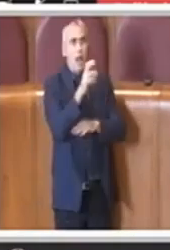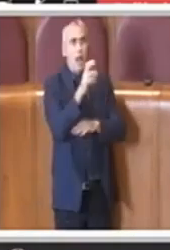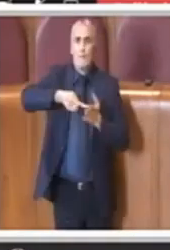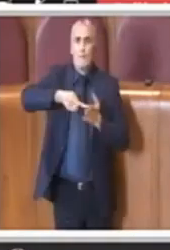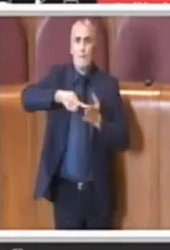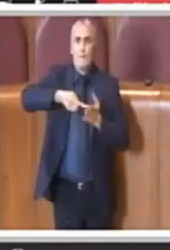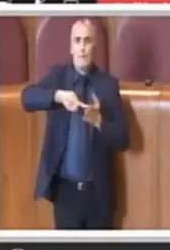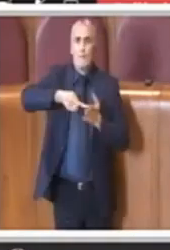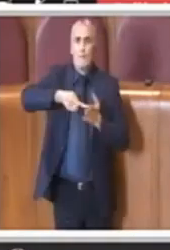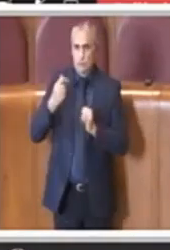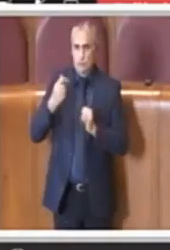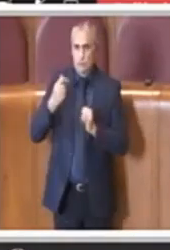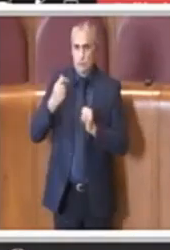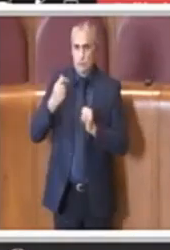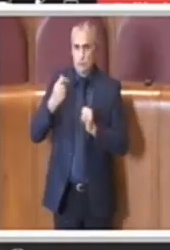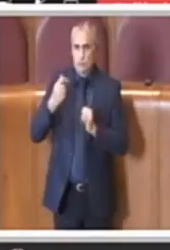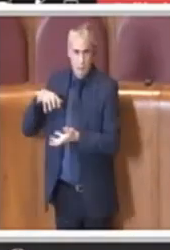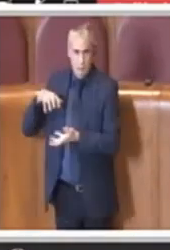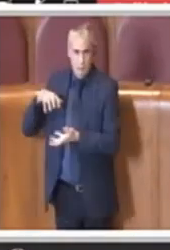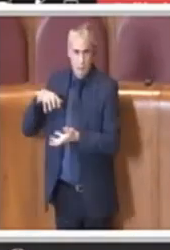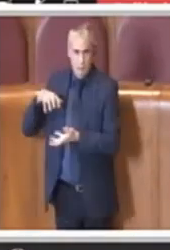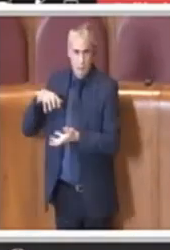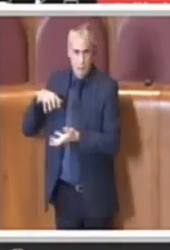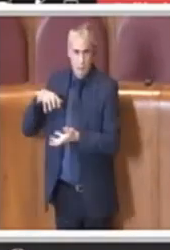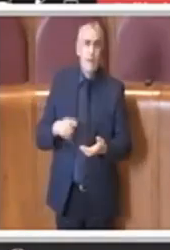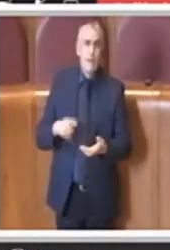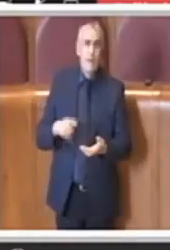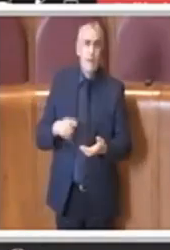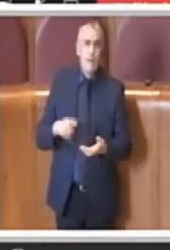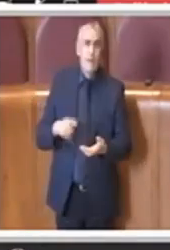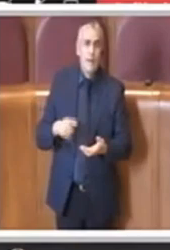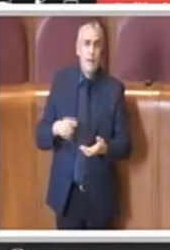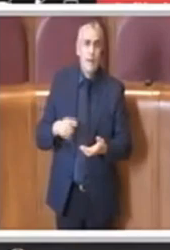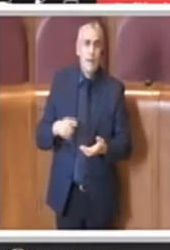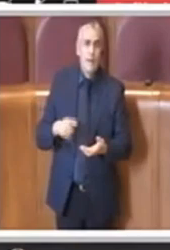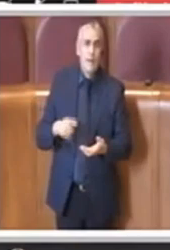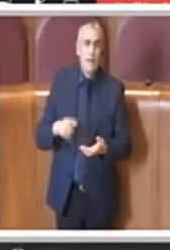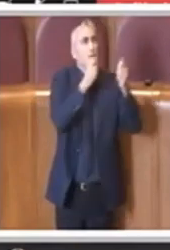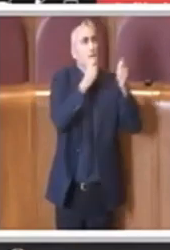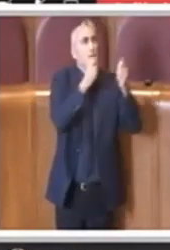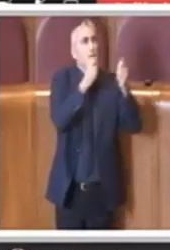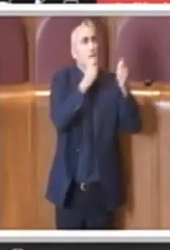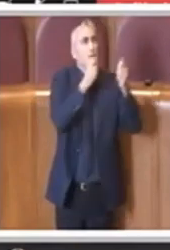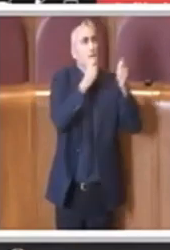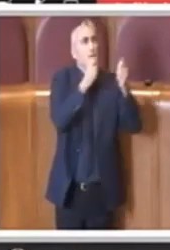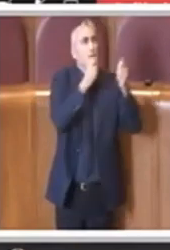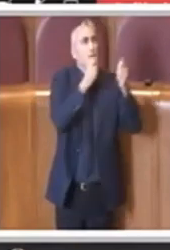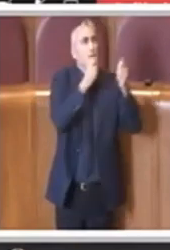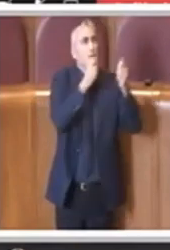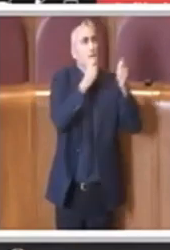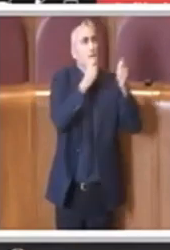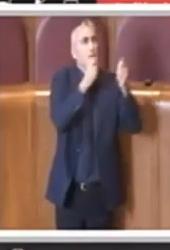2,5 milioni di fondi giubilari, ma comunque sono stati investiti monitorando 80.000 alberature